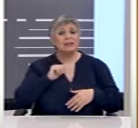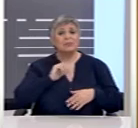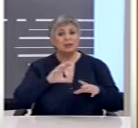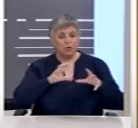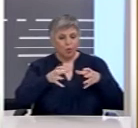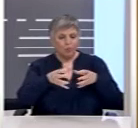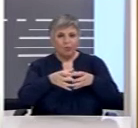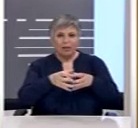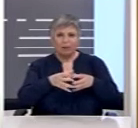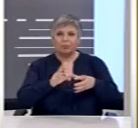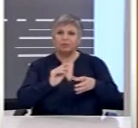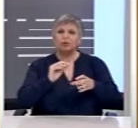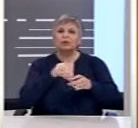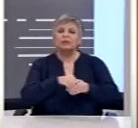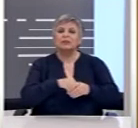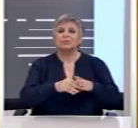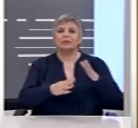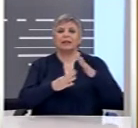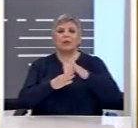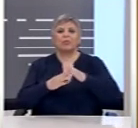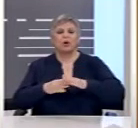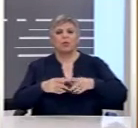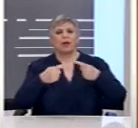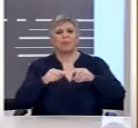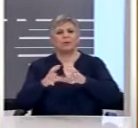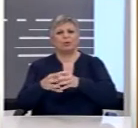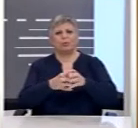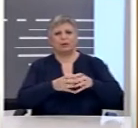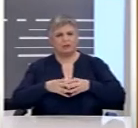Προέδρων, της συνεδρίας της διάσκεψης των Προέδρων, όπου ετέθη